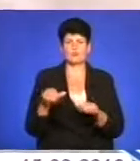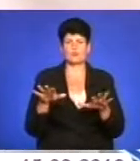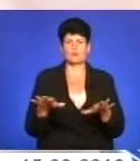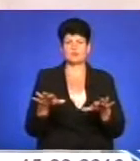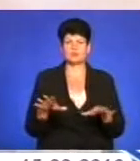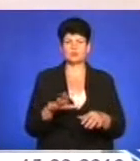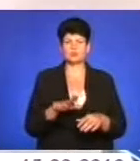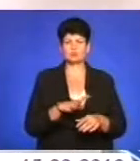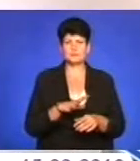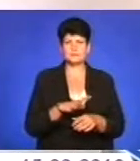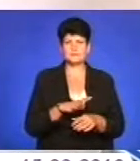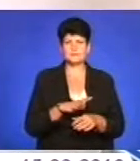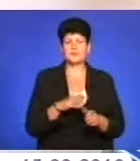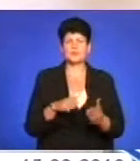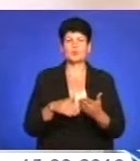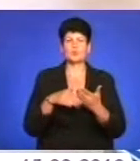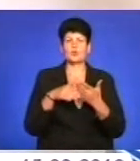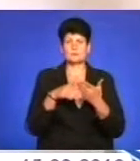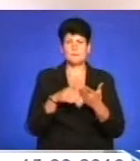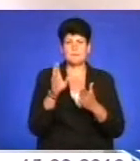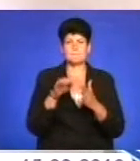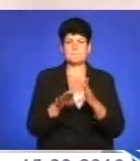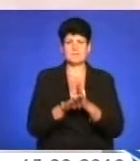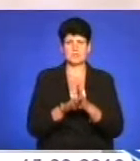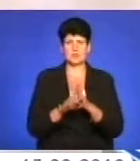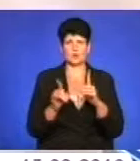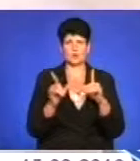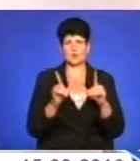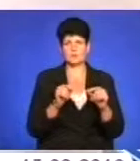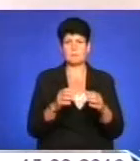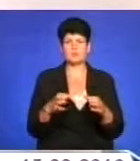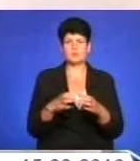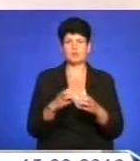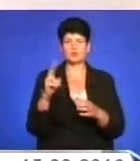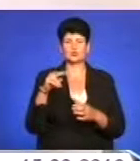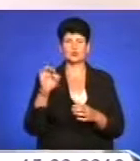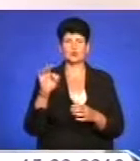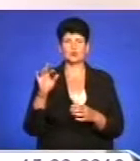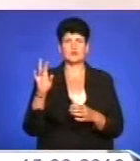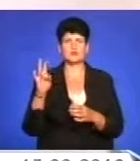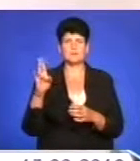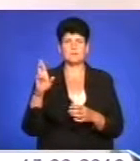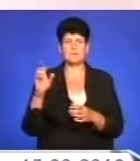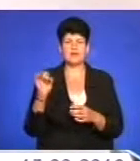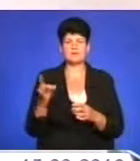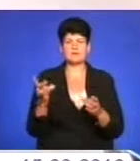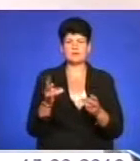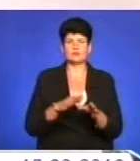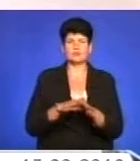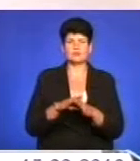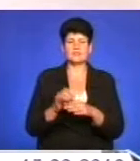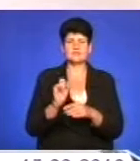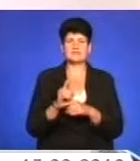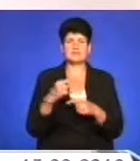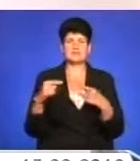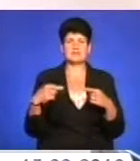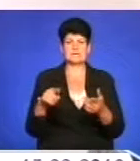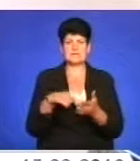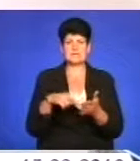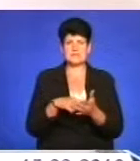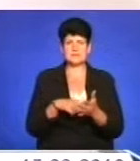були допоміжним підрозділом швидше батальйону Донбасу, тому приходилося виконувати завдання в різних містах. І